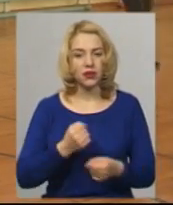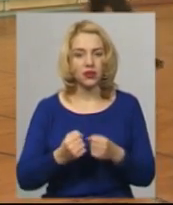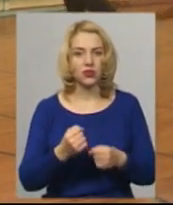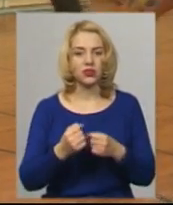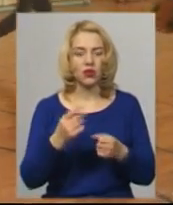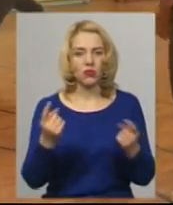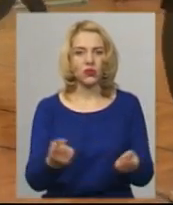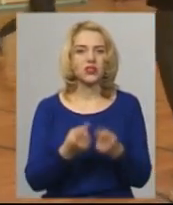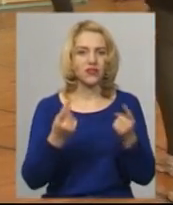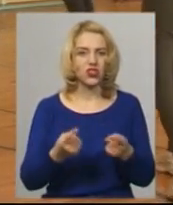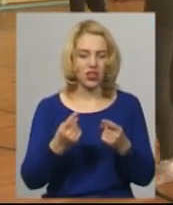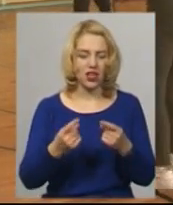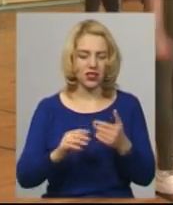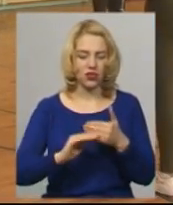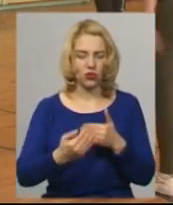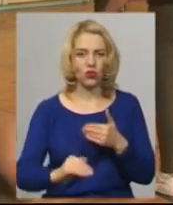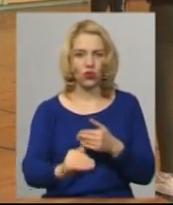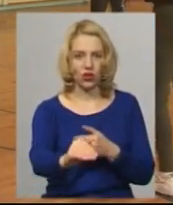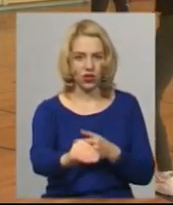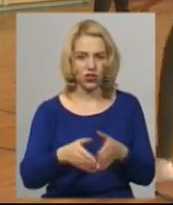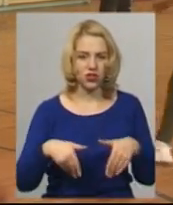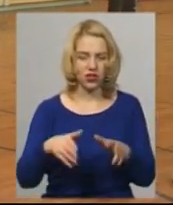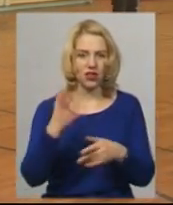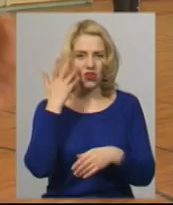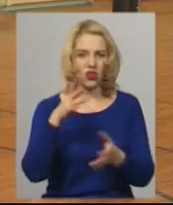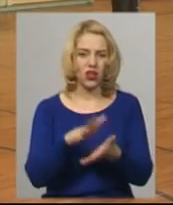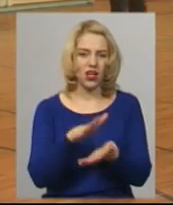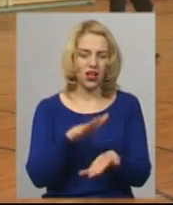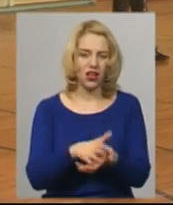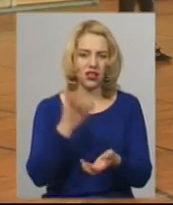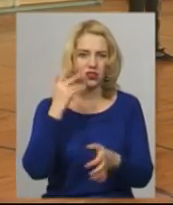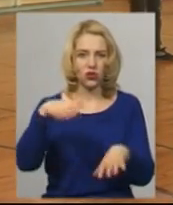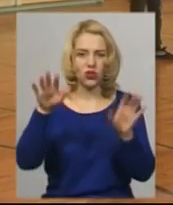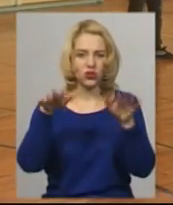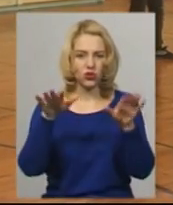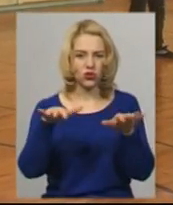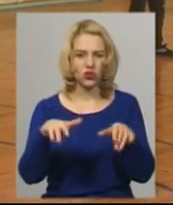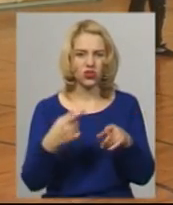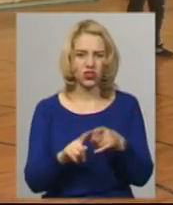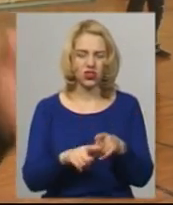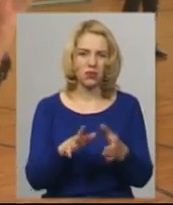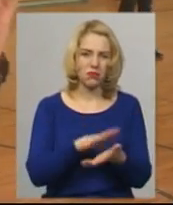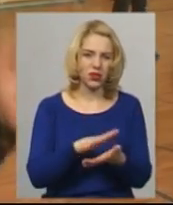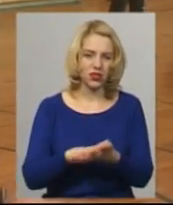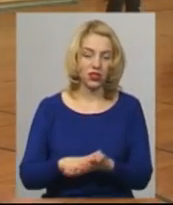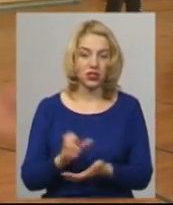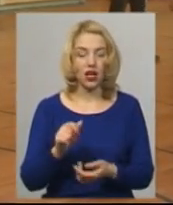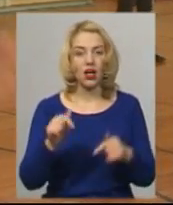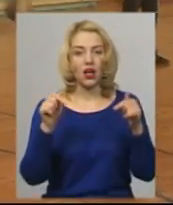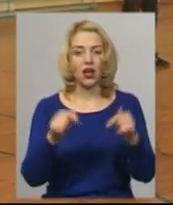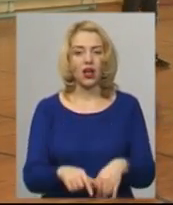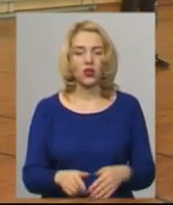звичайній доріжці, нерівній, коли грязно, коли дощ, і ти трошечки пачкаєшся, а тут